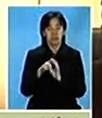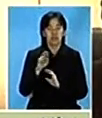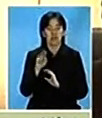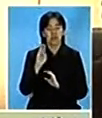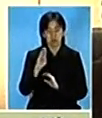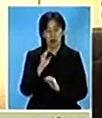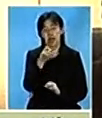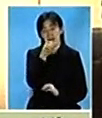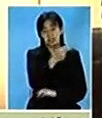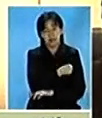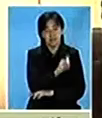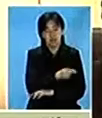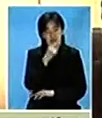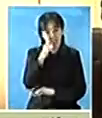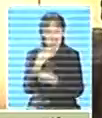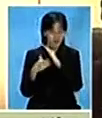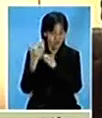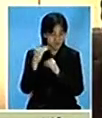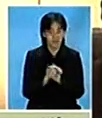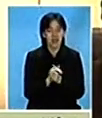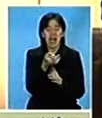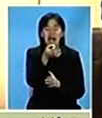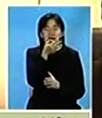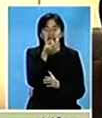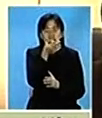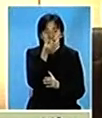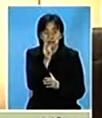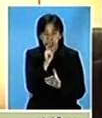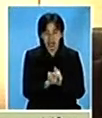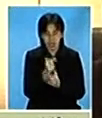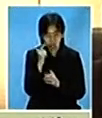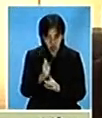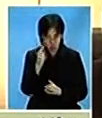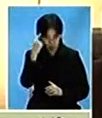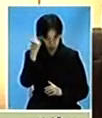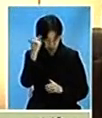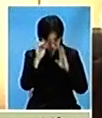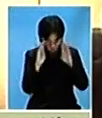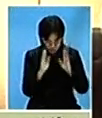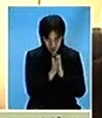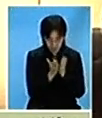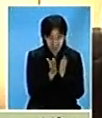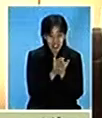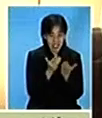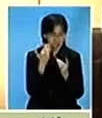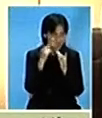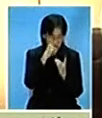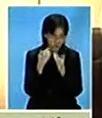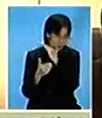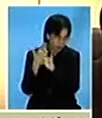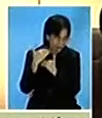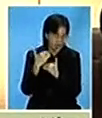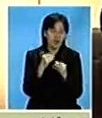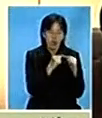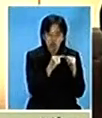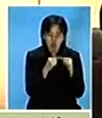าชีพการแพทย์แผนไทยหมายถึงการประกอบวิชาชีพที่ต้องอาศัยความรู้จากตำราแบบไทยที่ถ่ายทอดและพัฒน